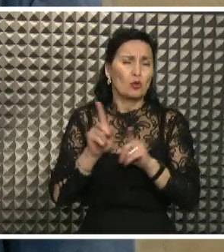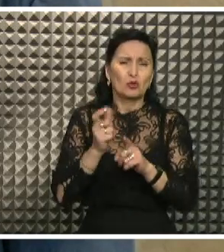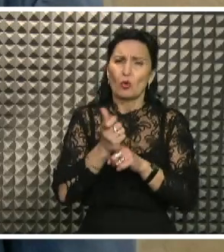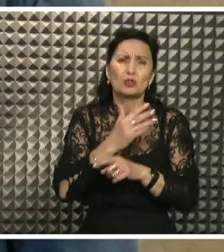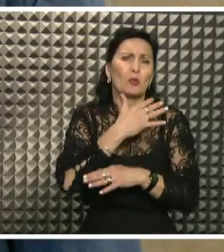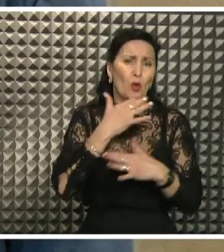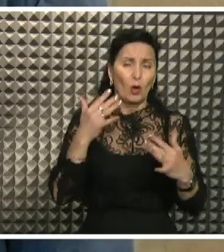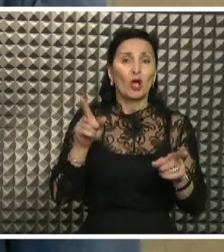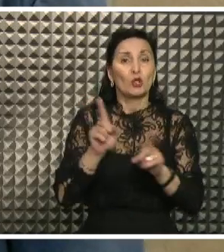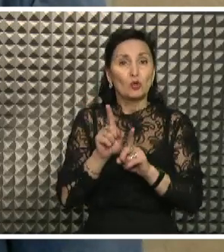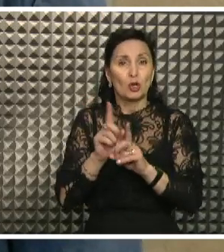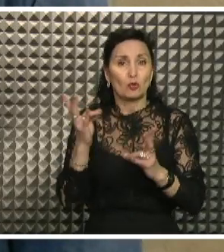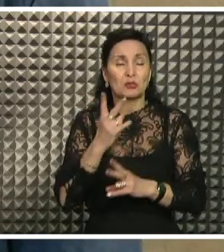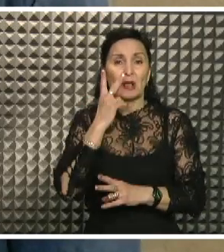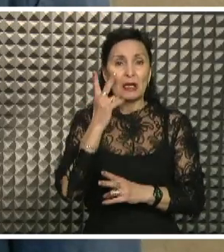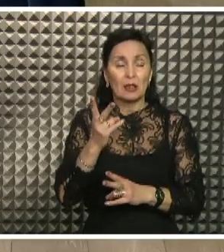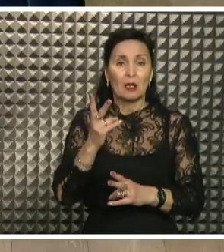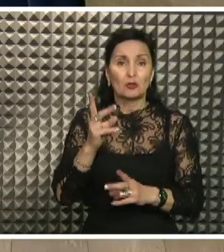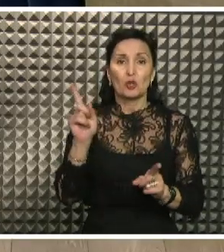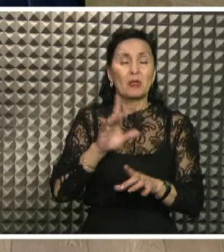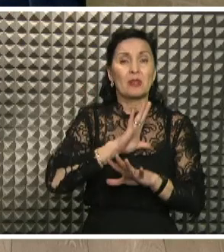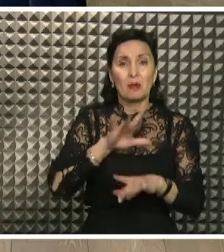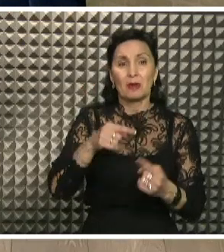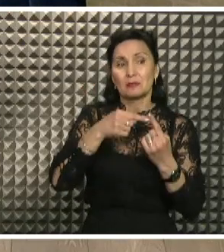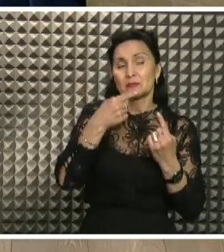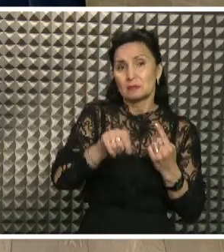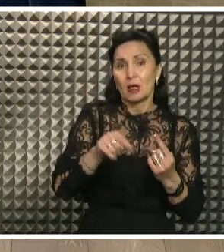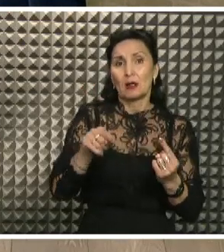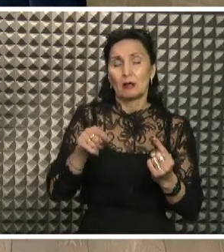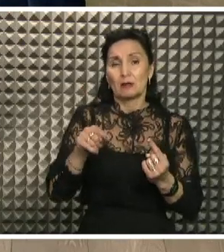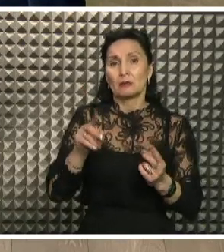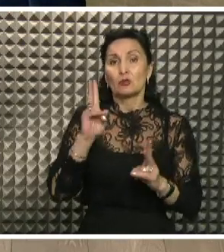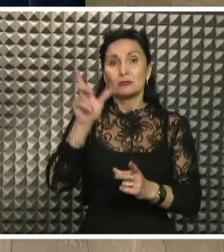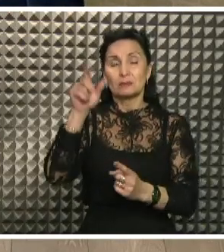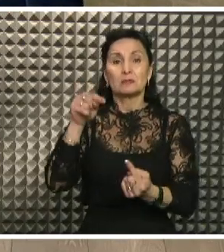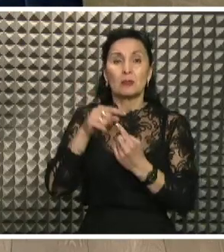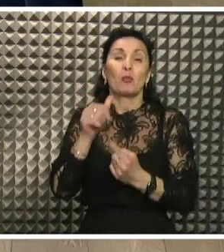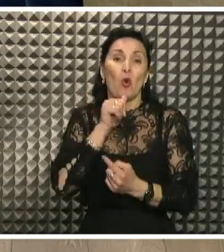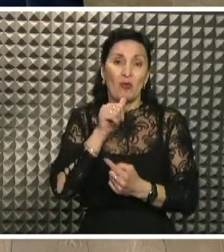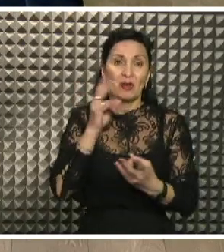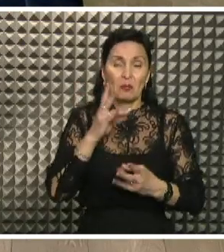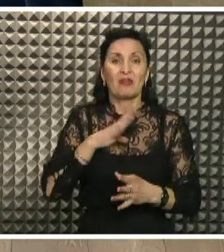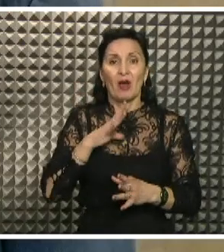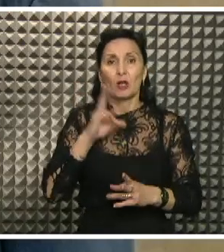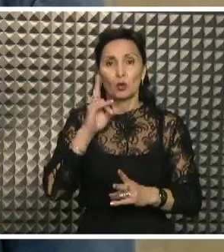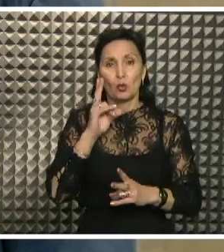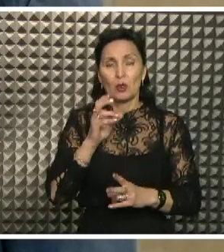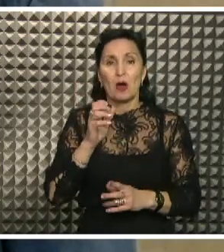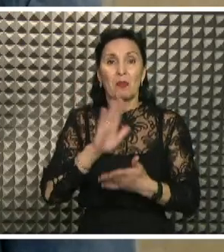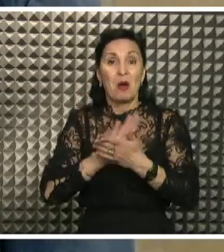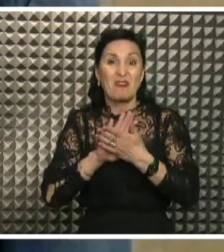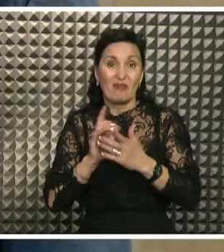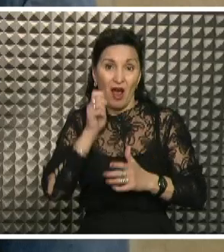нужно подходить к тому, чтобы он не вызывал побочных действий, то есть седативного того же действия, сонливости. И в то же